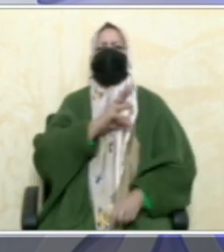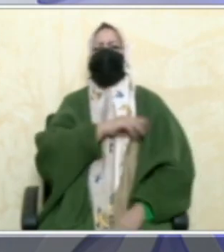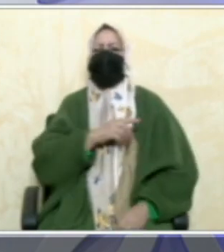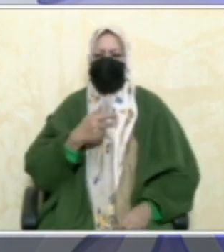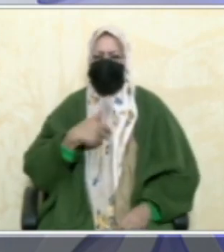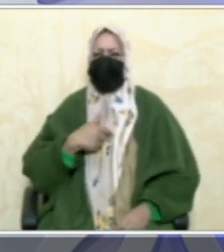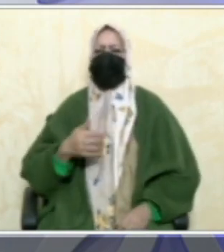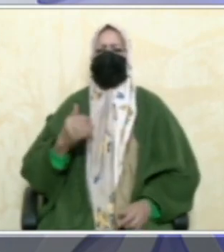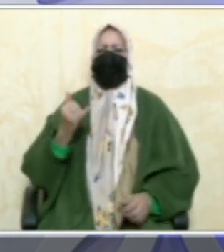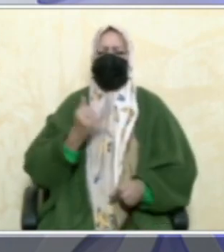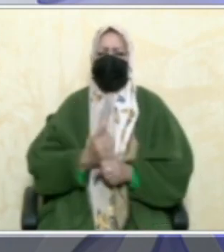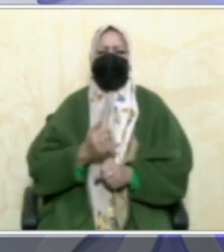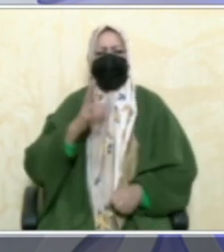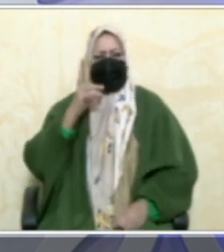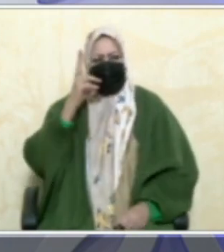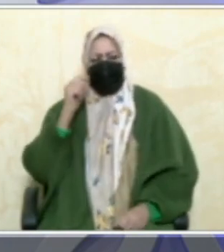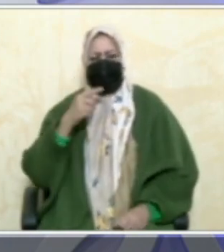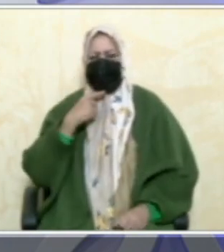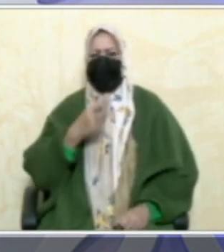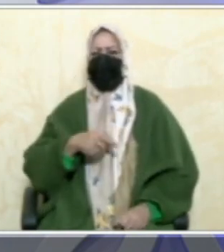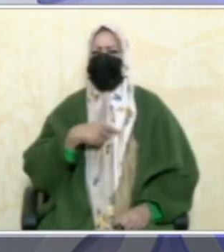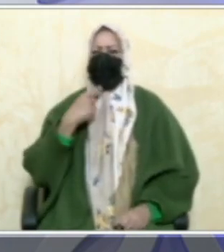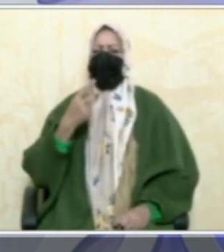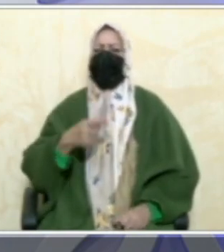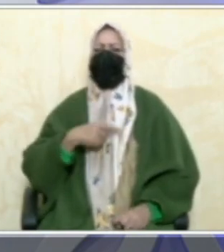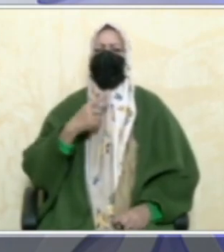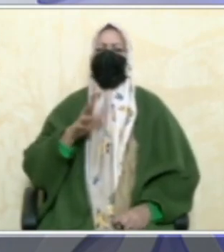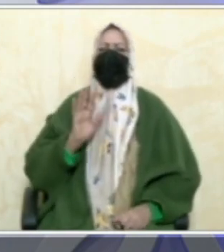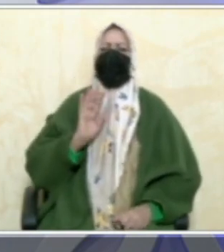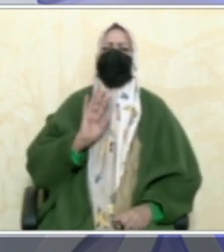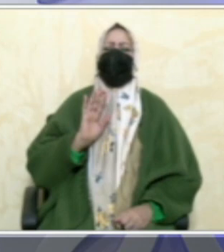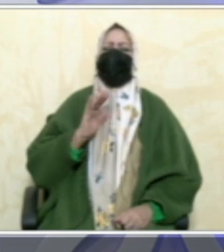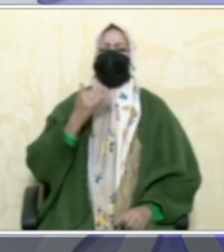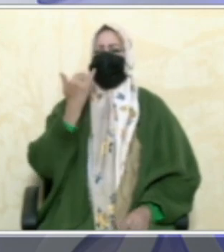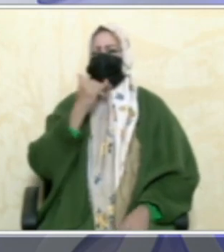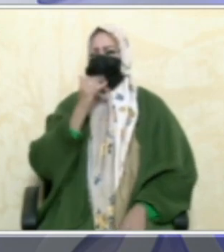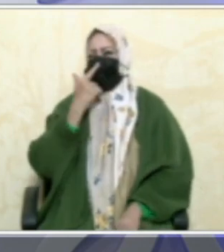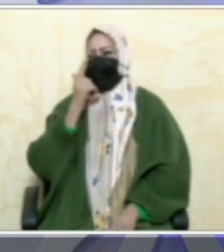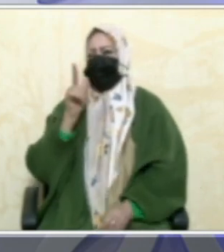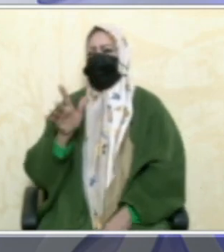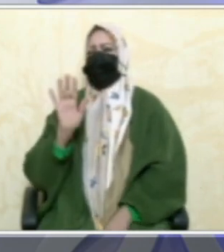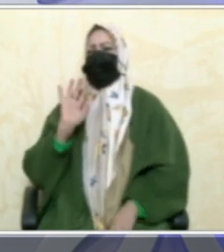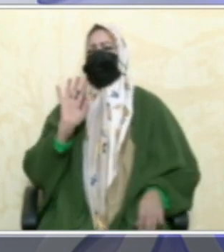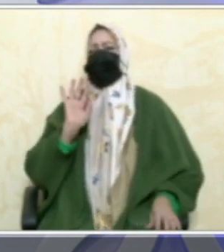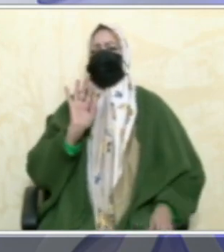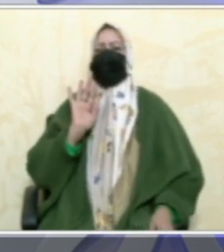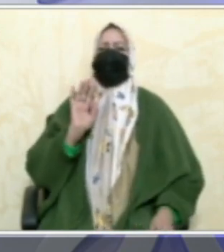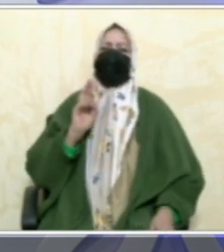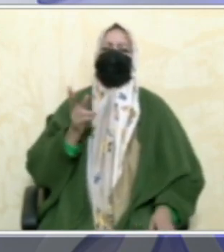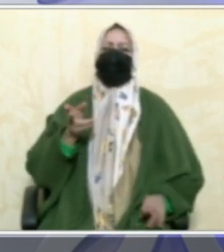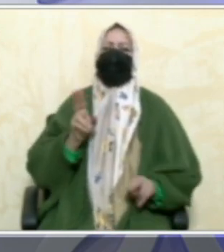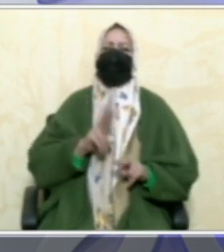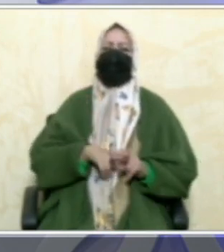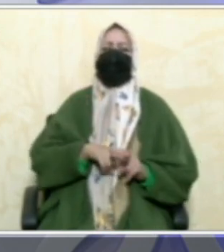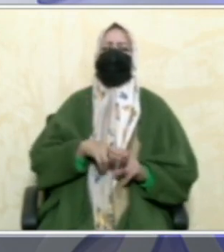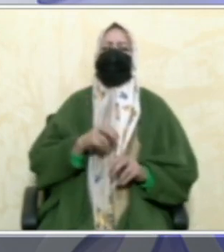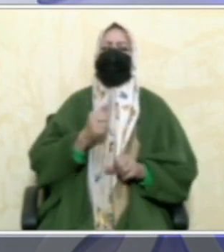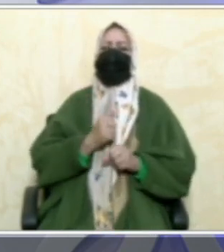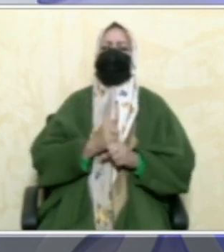كل حقيقة ضحك على الذقون وإعادة لمكانتهم التي سقطت بعد الثورة